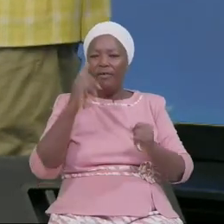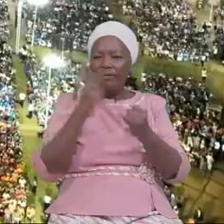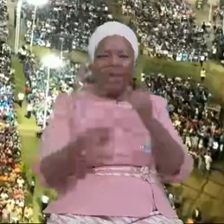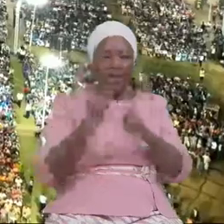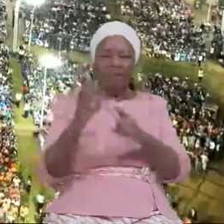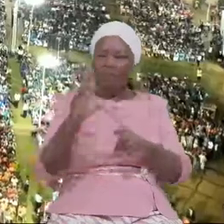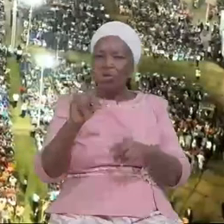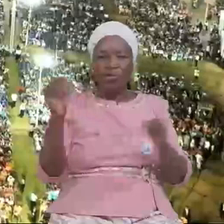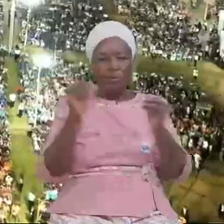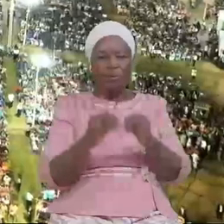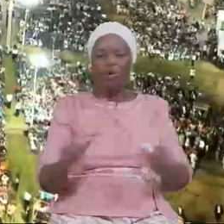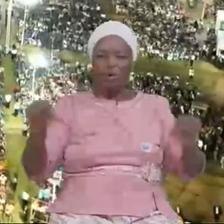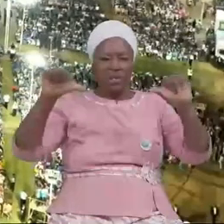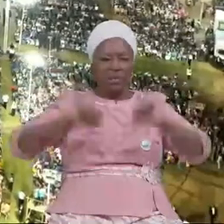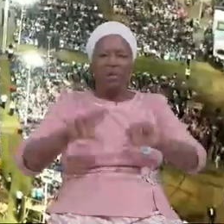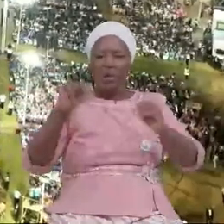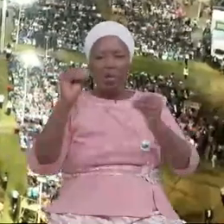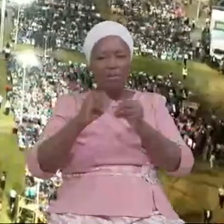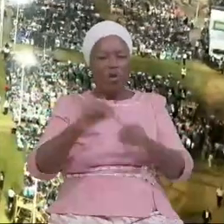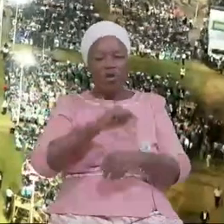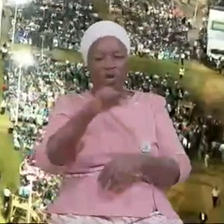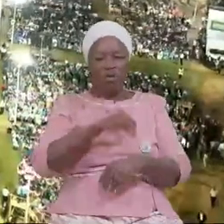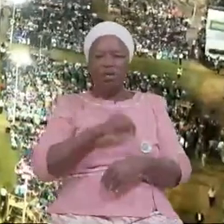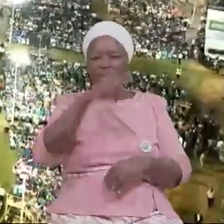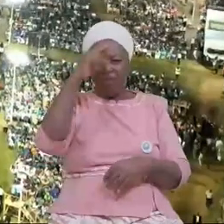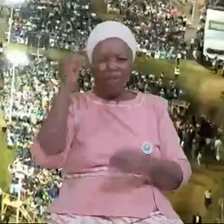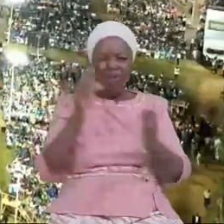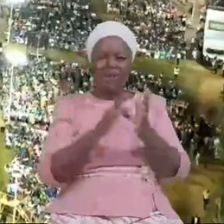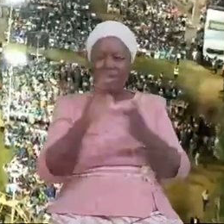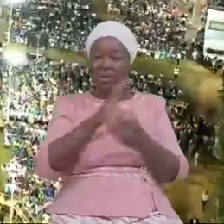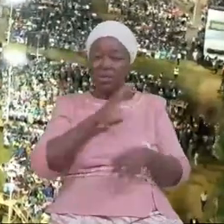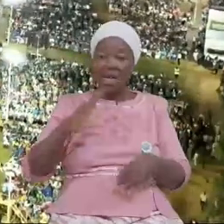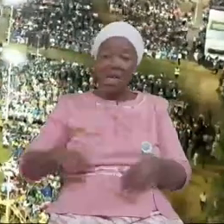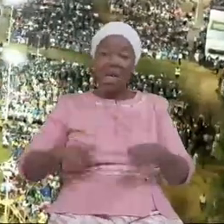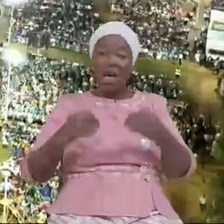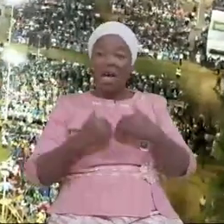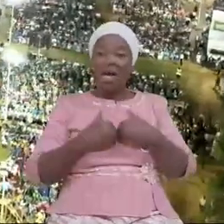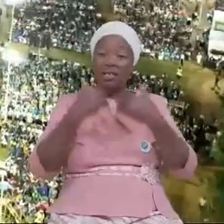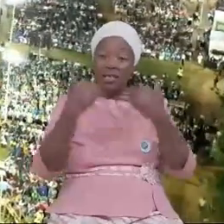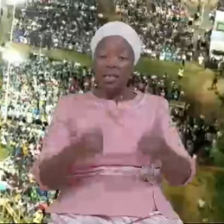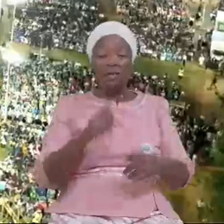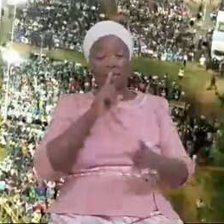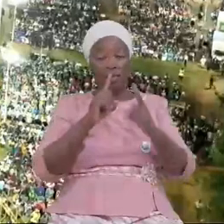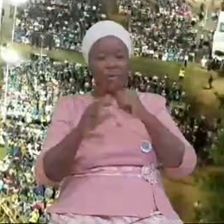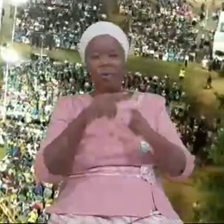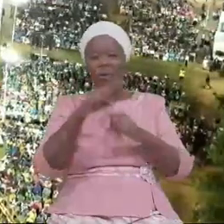condamnation, il n'y a plus de culpabilité, parce que Jésus a parlé. Lorsque Christ parle à votre vie,